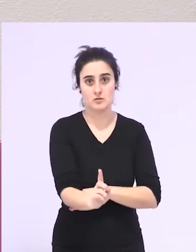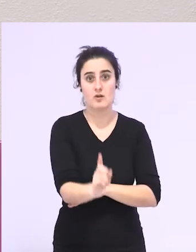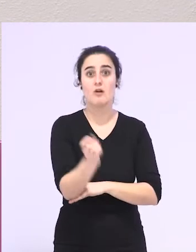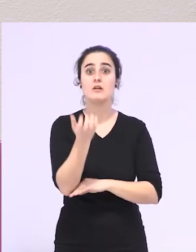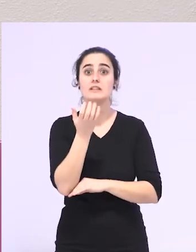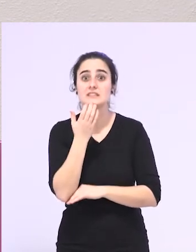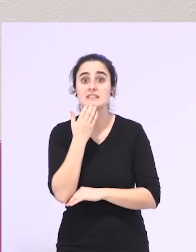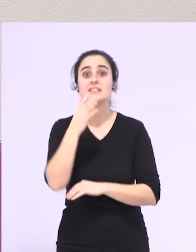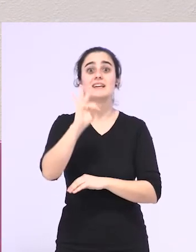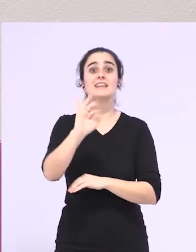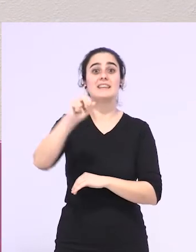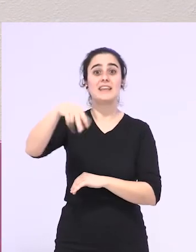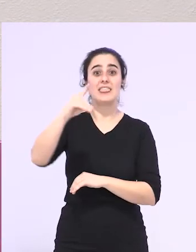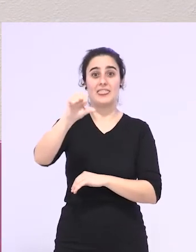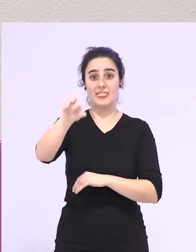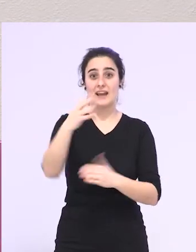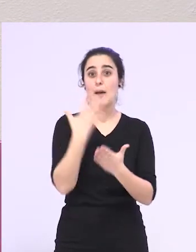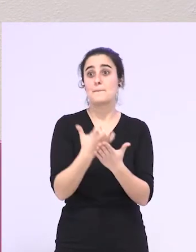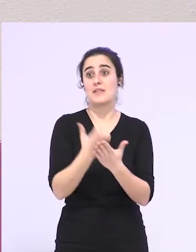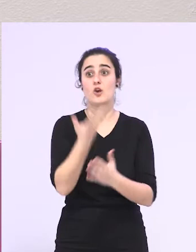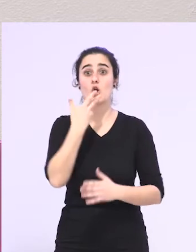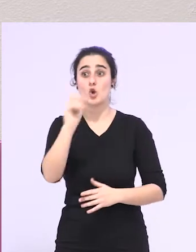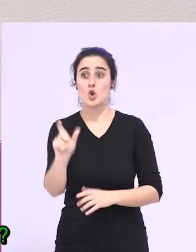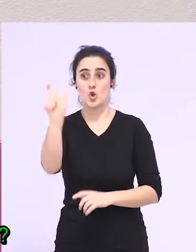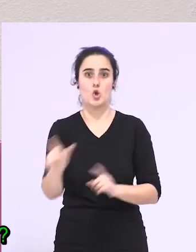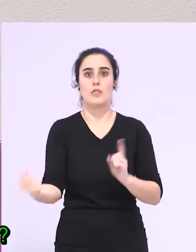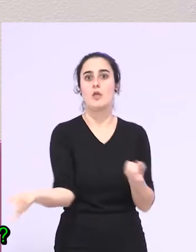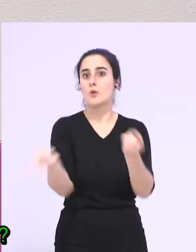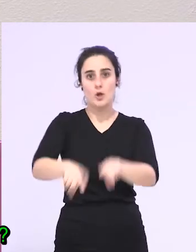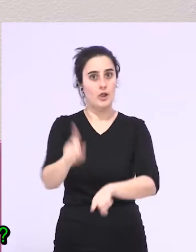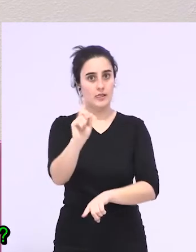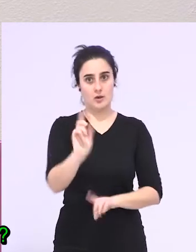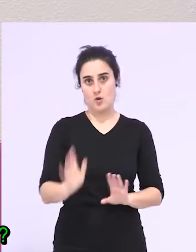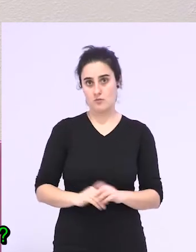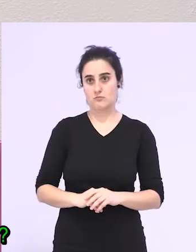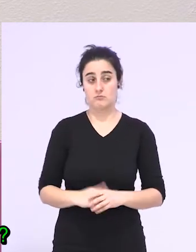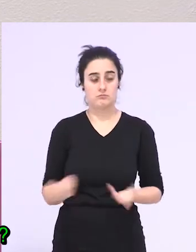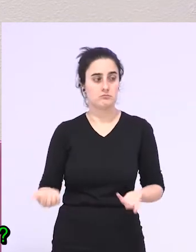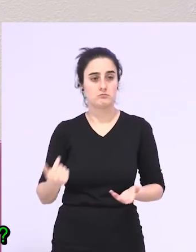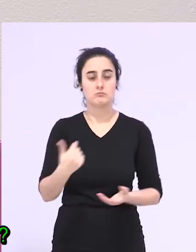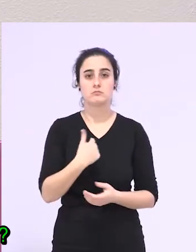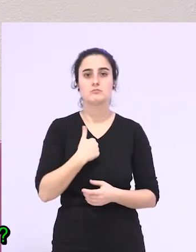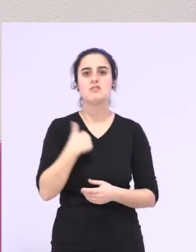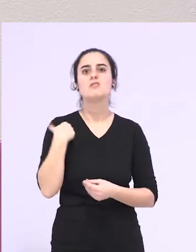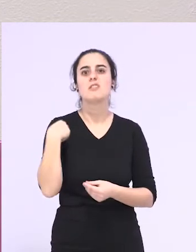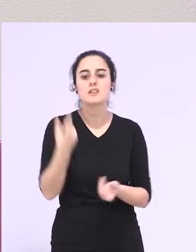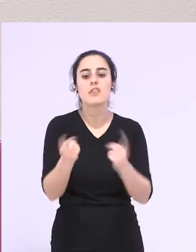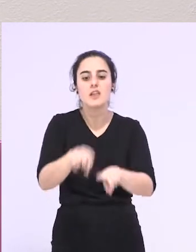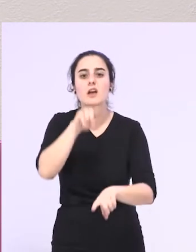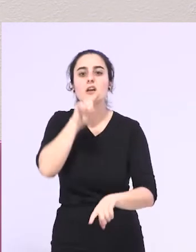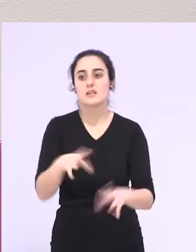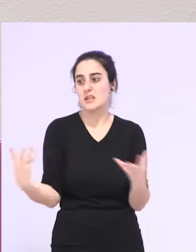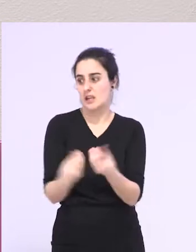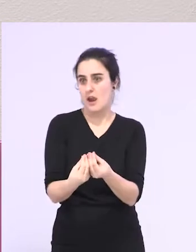ezagunekin tinderretik. Eta, bueno, ez banaiz ez ezagunekin geldituko zenekin gelditu behar dut. Nire gura sokak eratzen duten jendearekin, esan nahi ez,